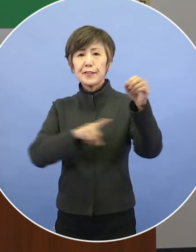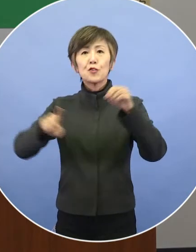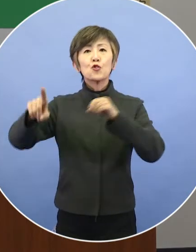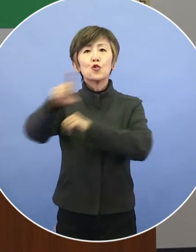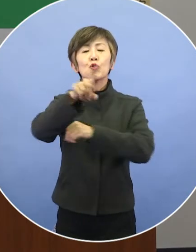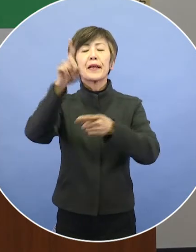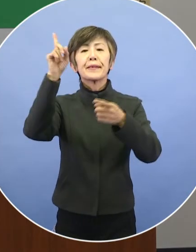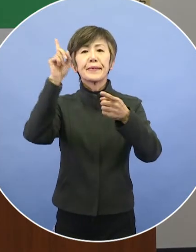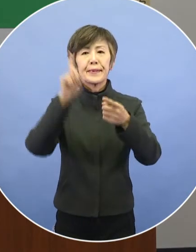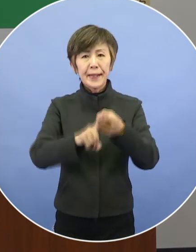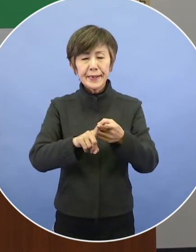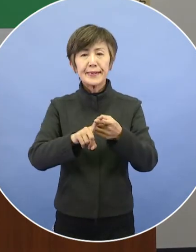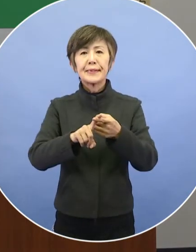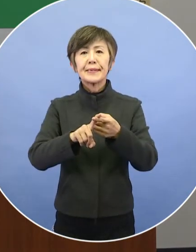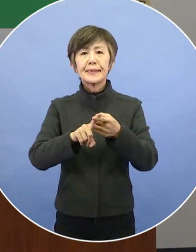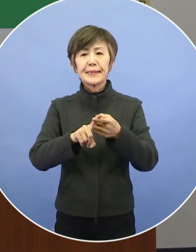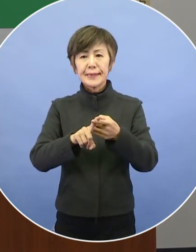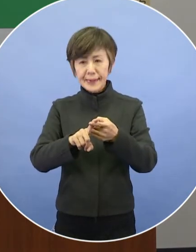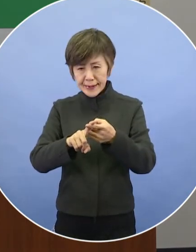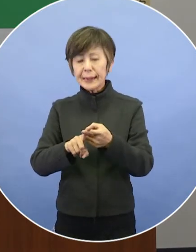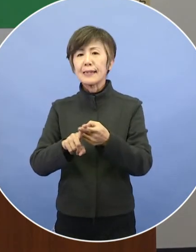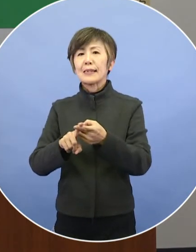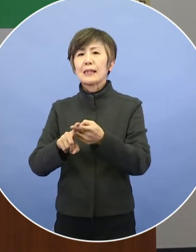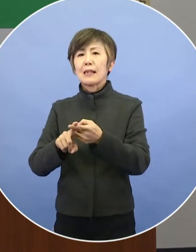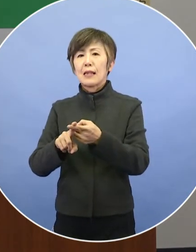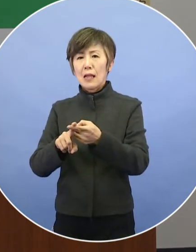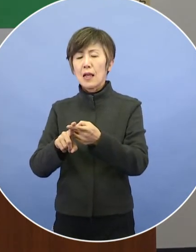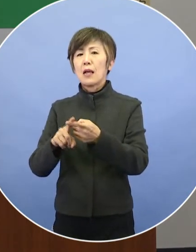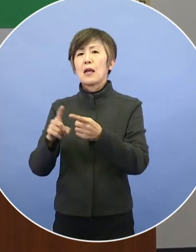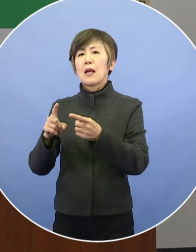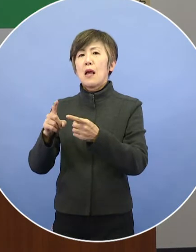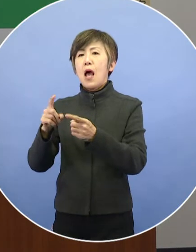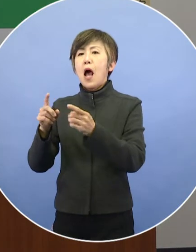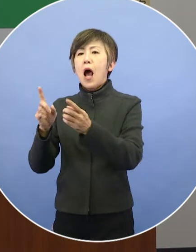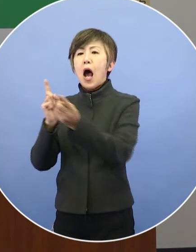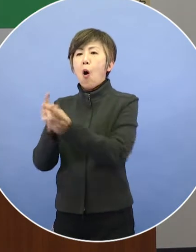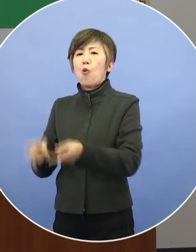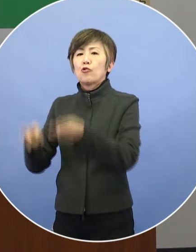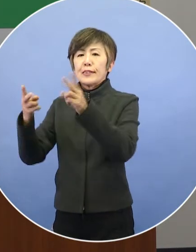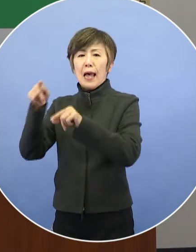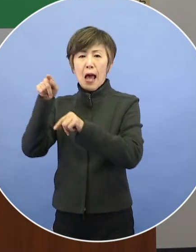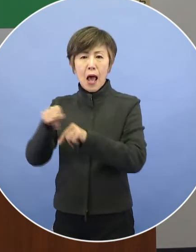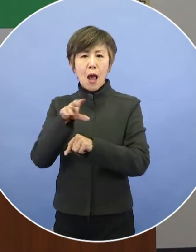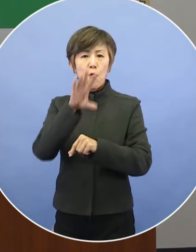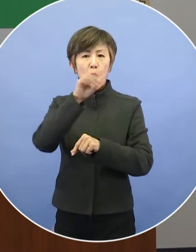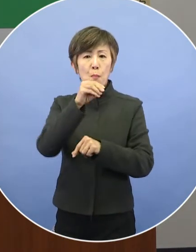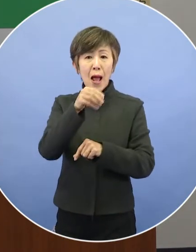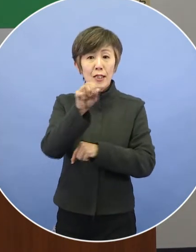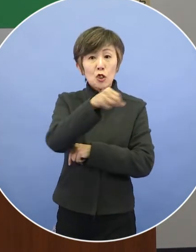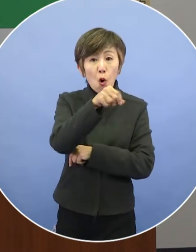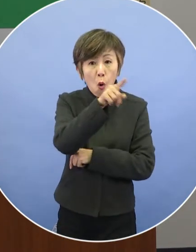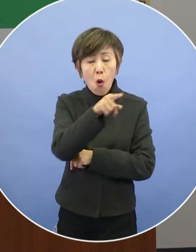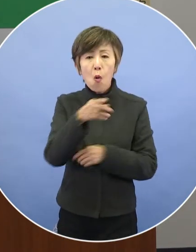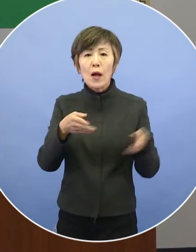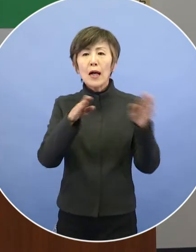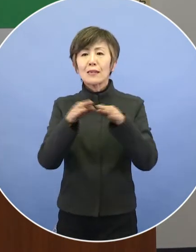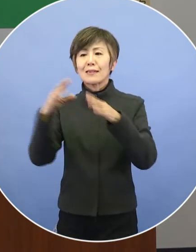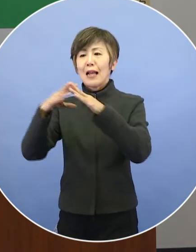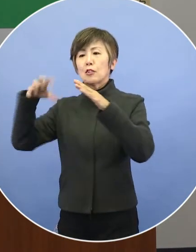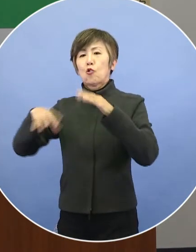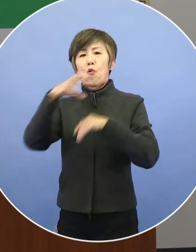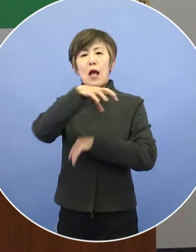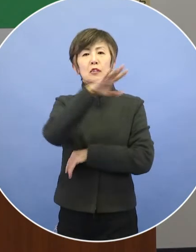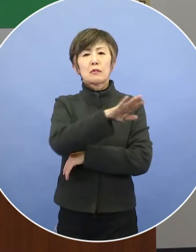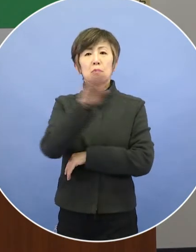優先枠を大阪会場会場において設けさせていただきますいずれも予約なしで行くことが可能